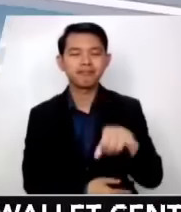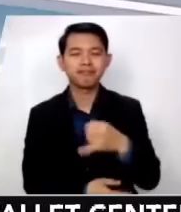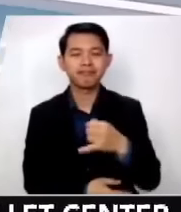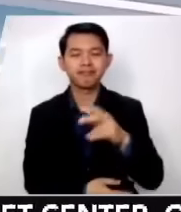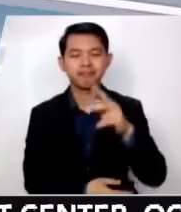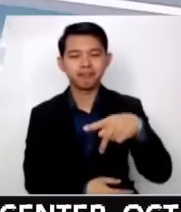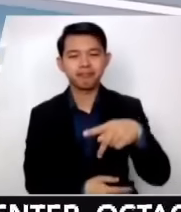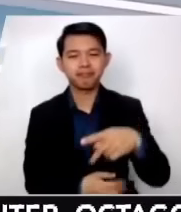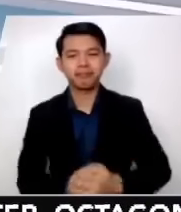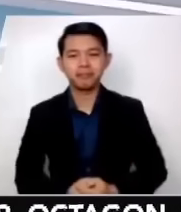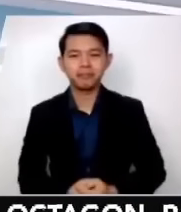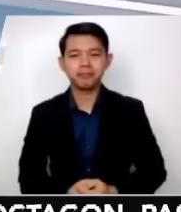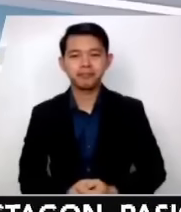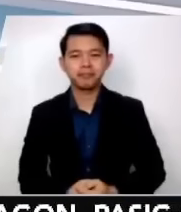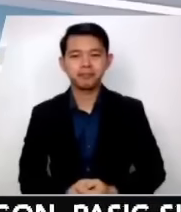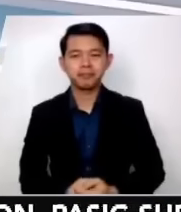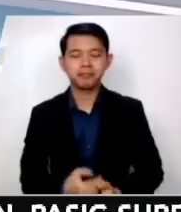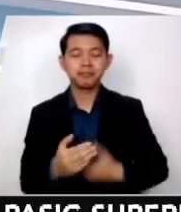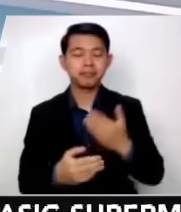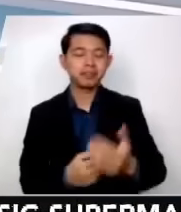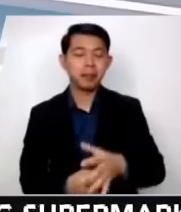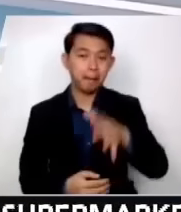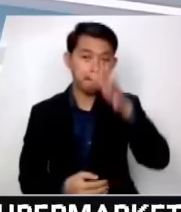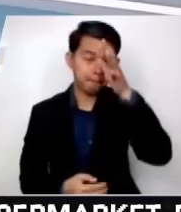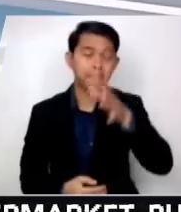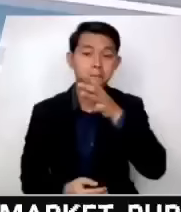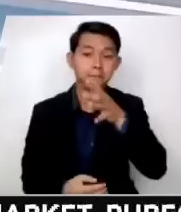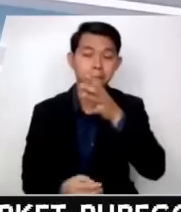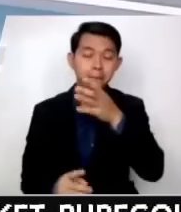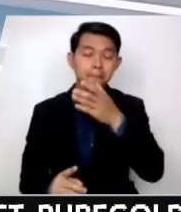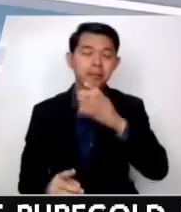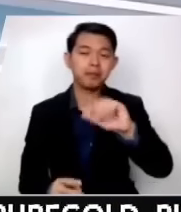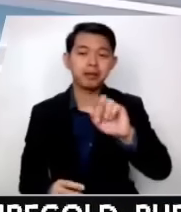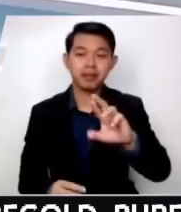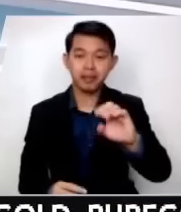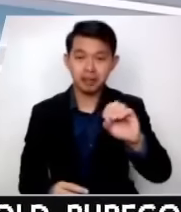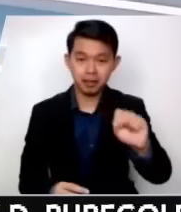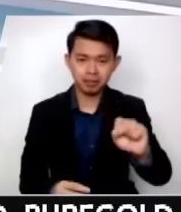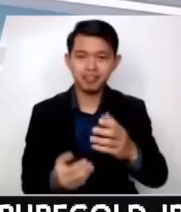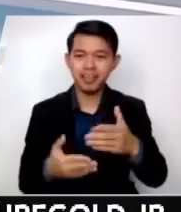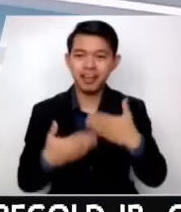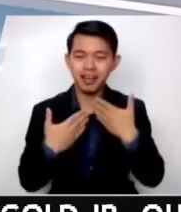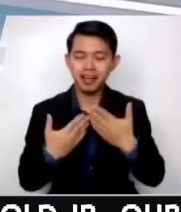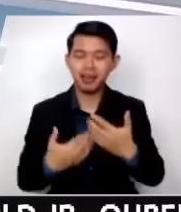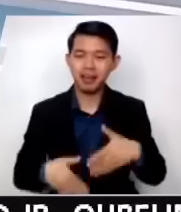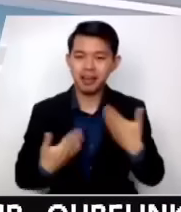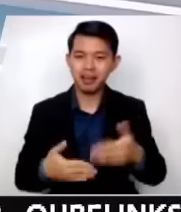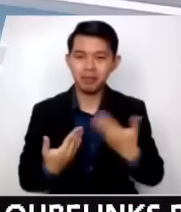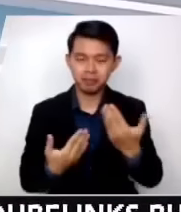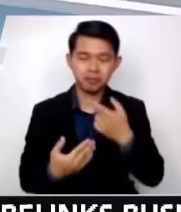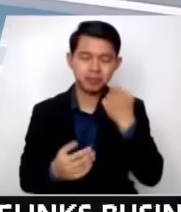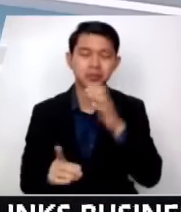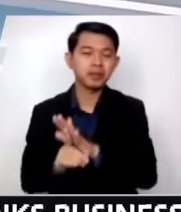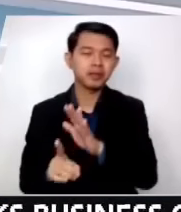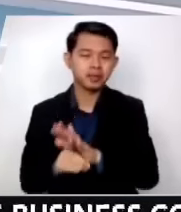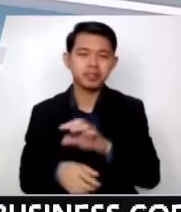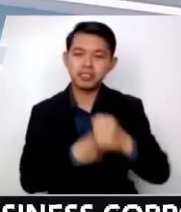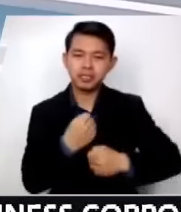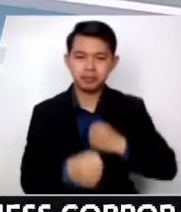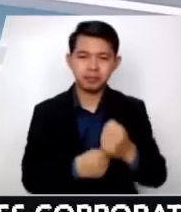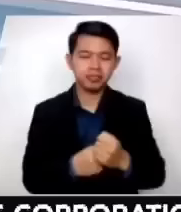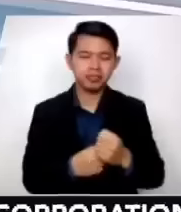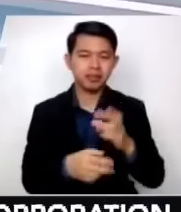masaya raw ang ina ni Carlos yulo na Nagbunga lahat ng kanyang sakripisyo pero inamin din niyang may tampuhan sila ng